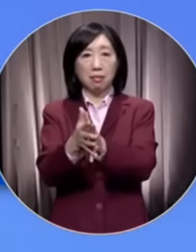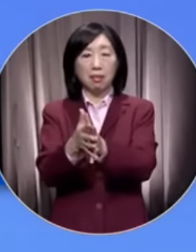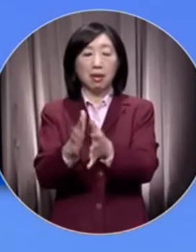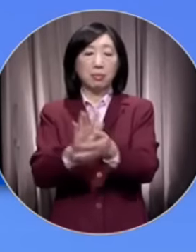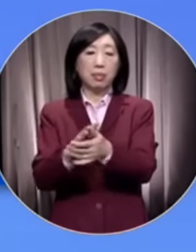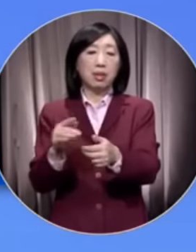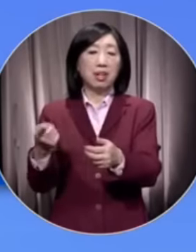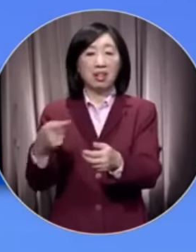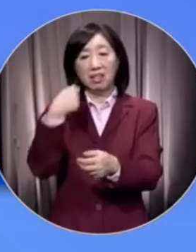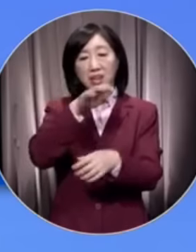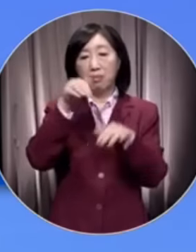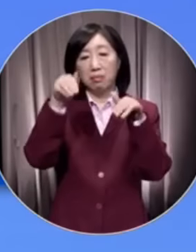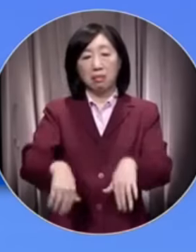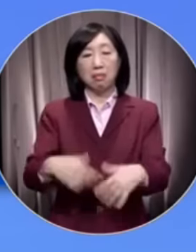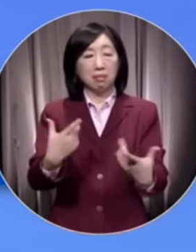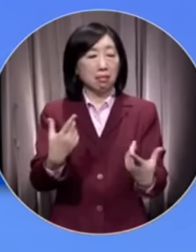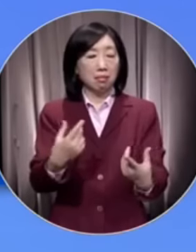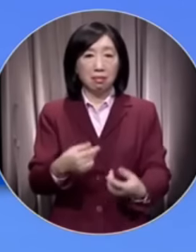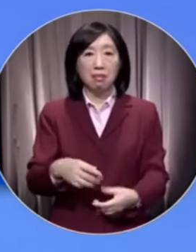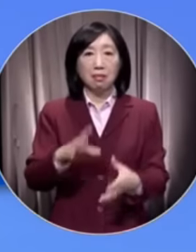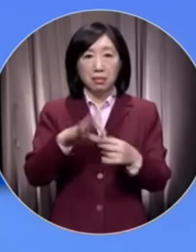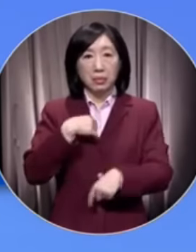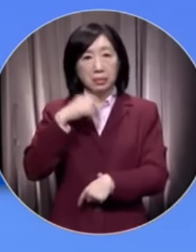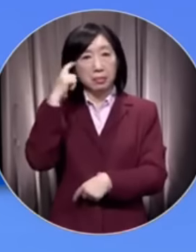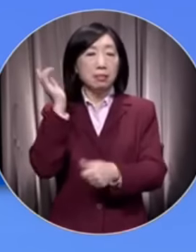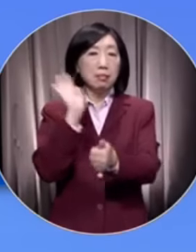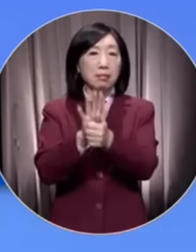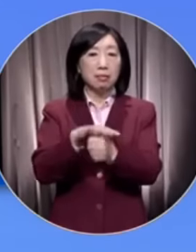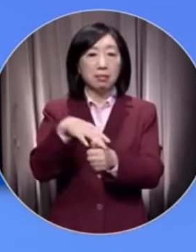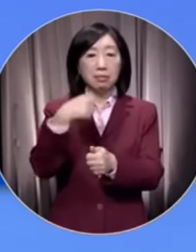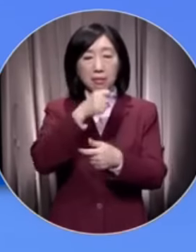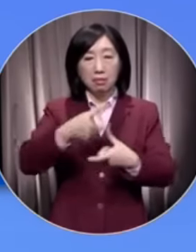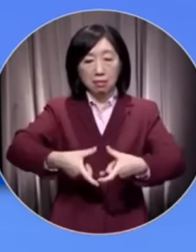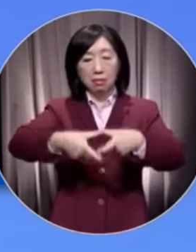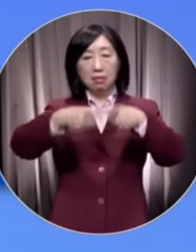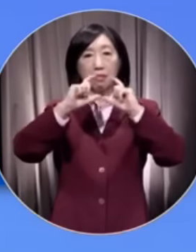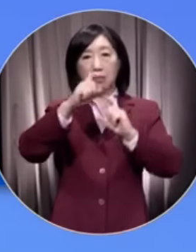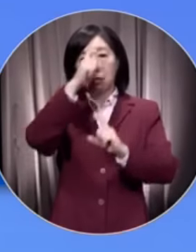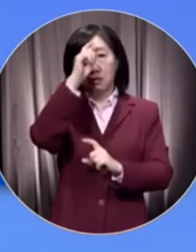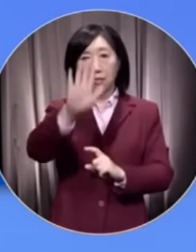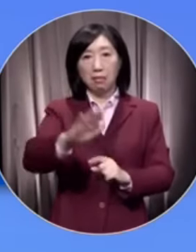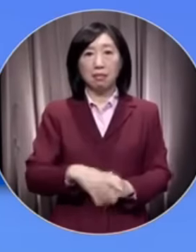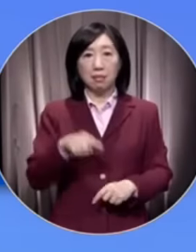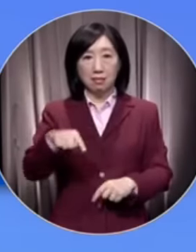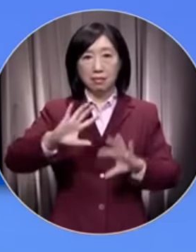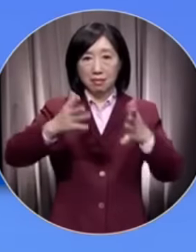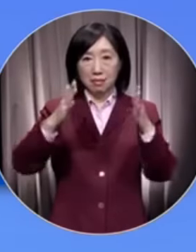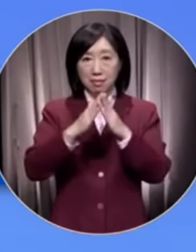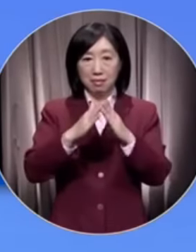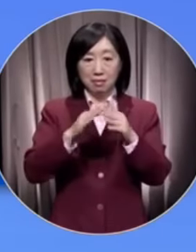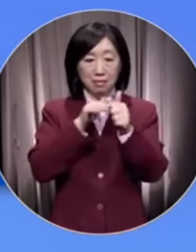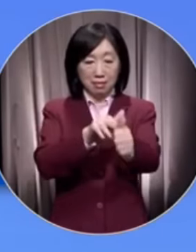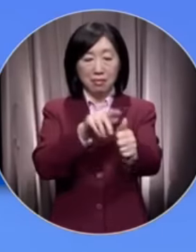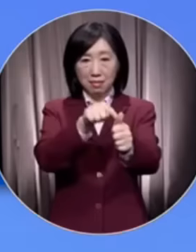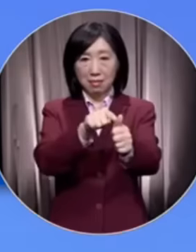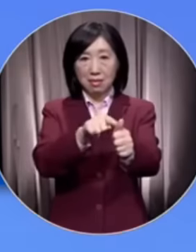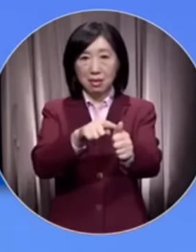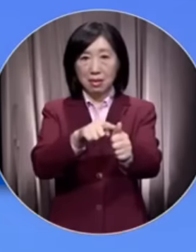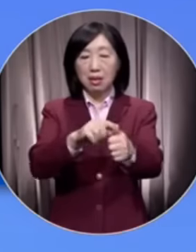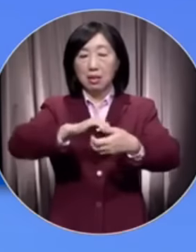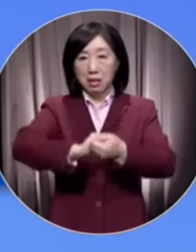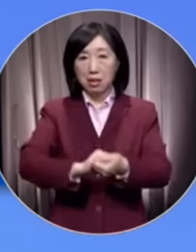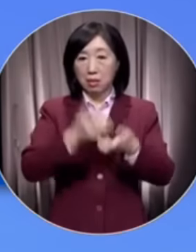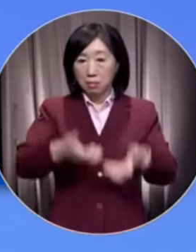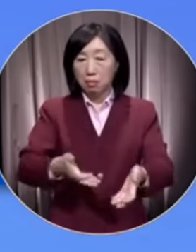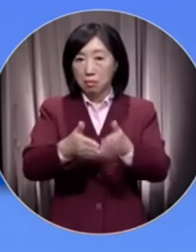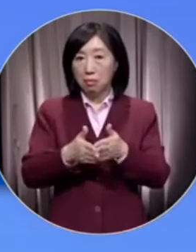趴。我们要重新找回人民的希望，那就是这个国家的领导人最重要的，他有3个